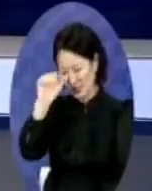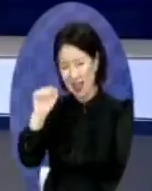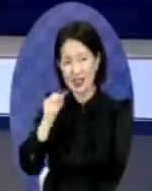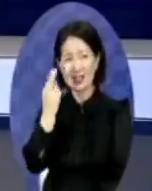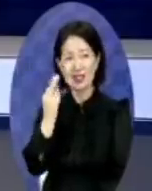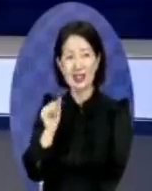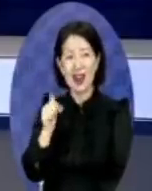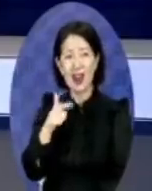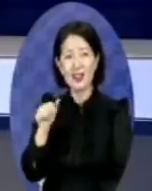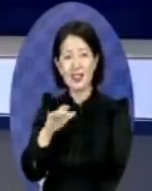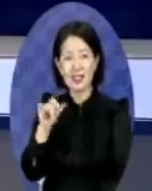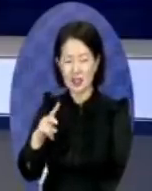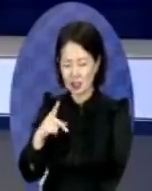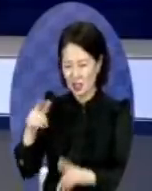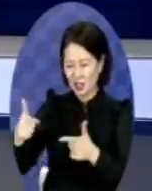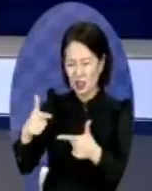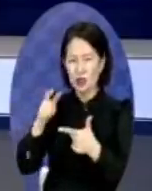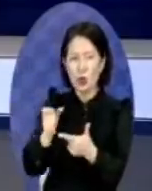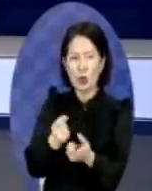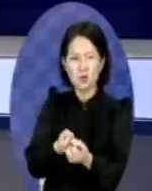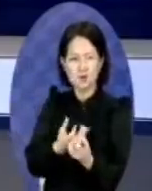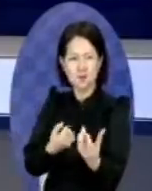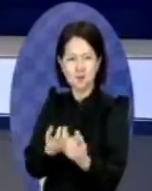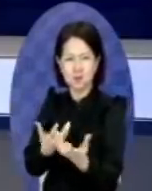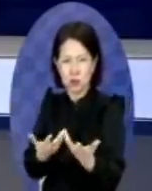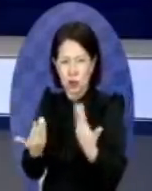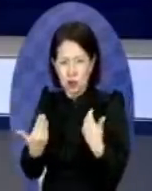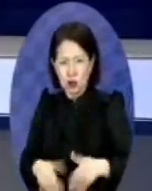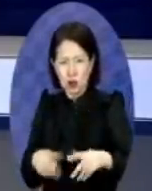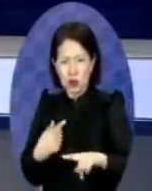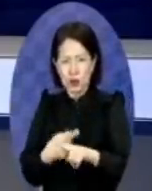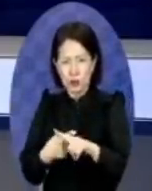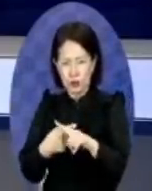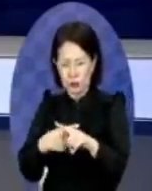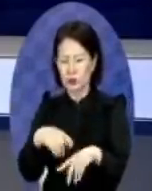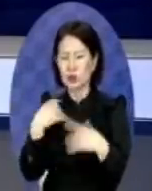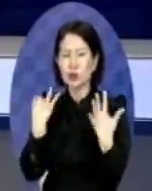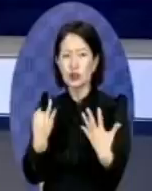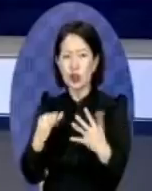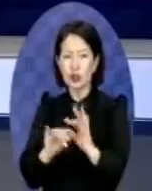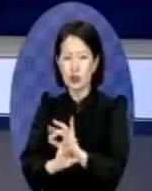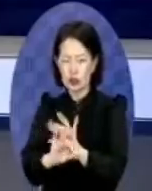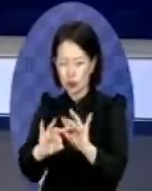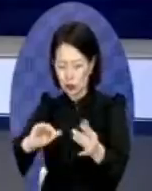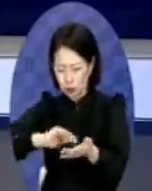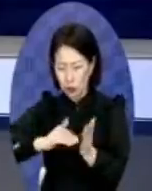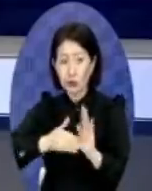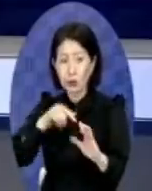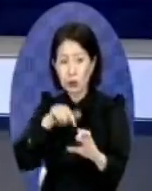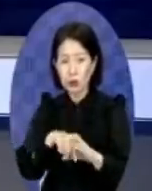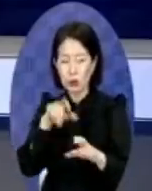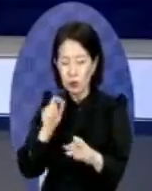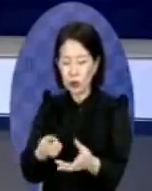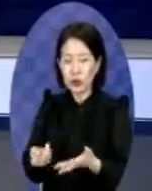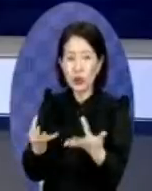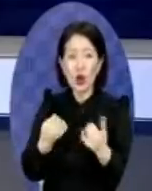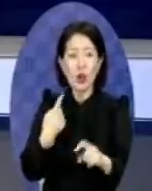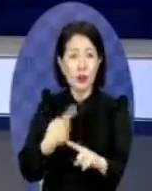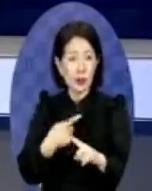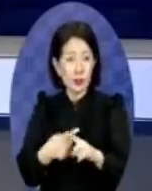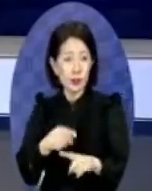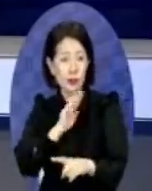хүн амаа өсгөх бодлого зарлалаа. Түүний зарласан төрөлтийн төвшинг нэмэгдүүлэх 7 талт төлөвлөгөөнд за хүн амынхаа тоог нэмэгдүүлэхийн